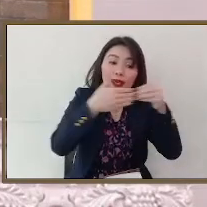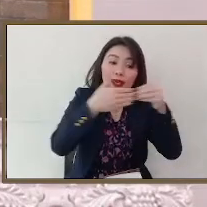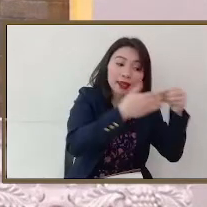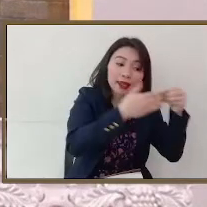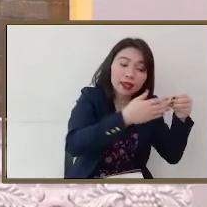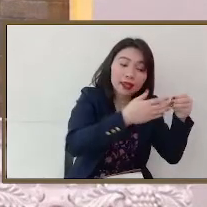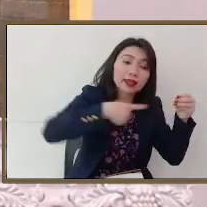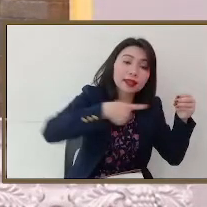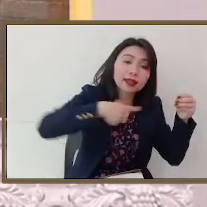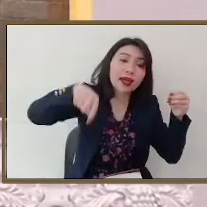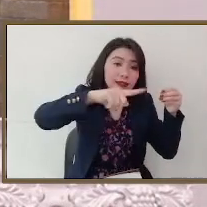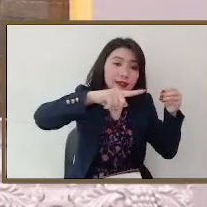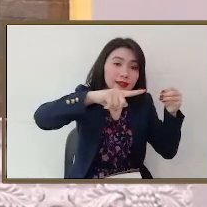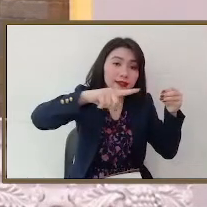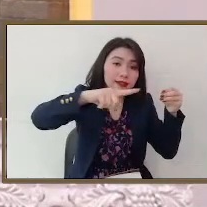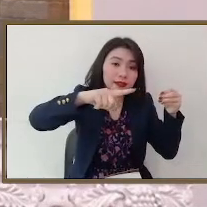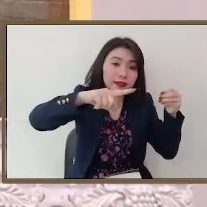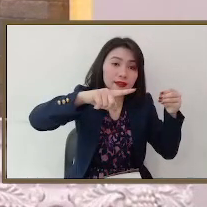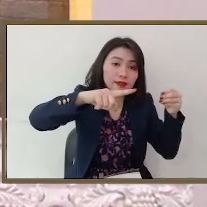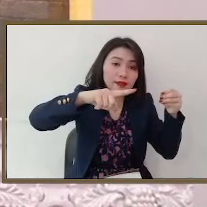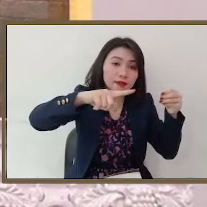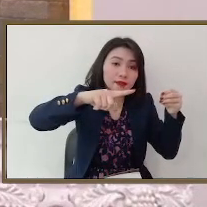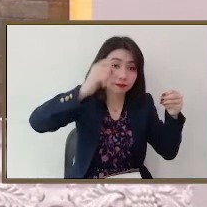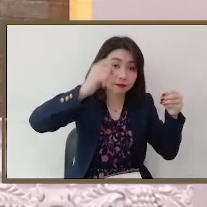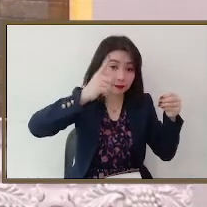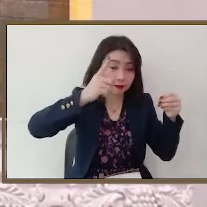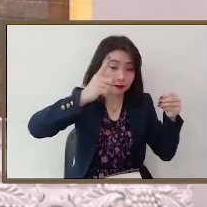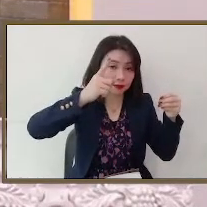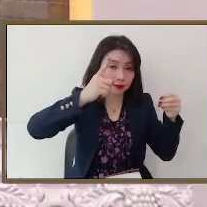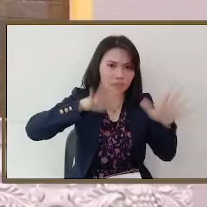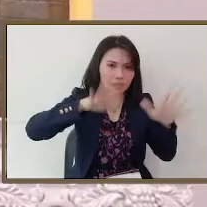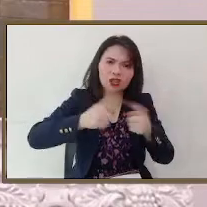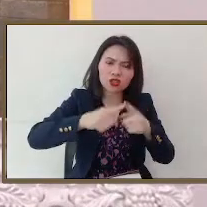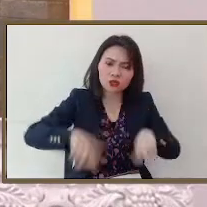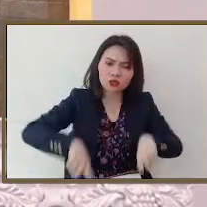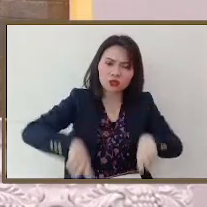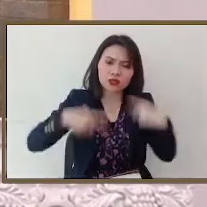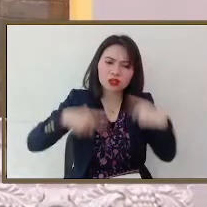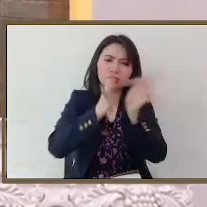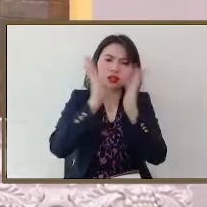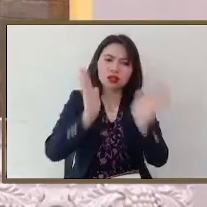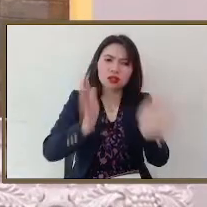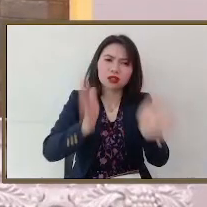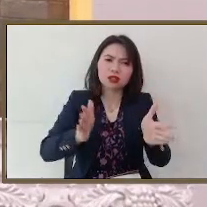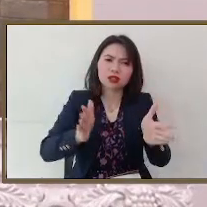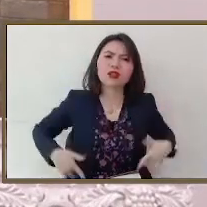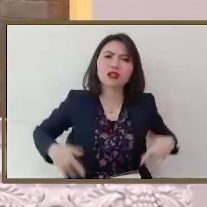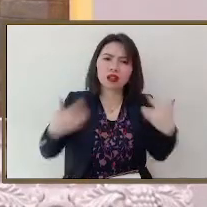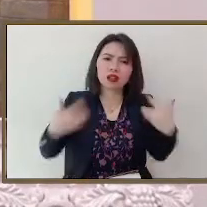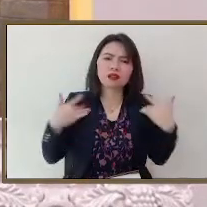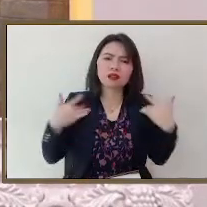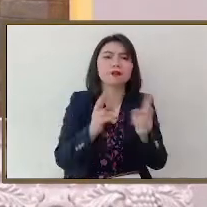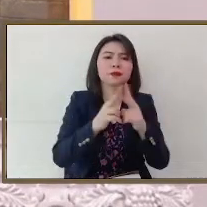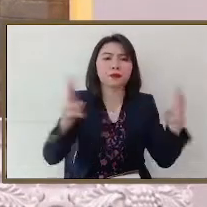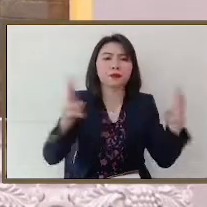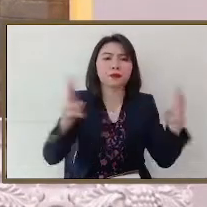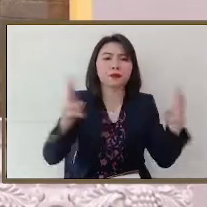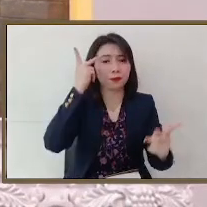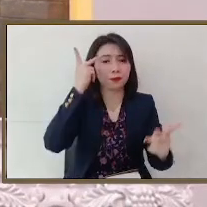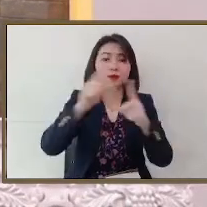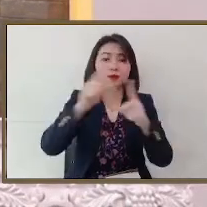Is to guide us, to lead us. How to live the Christian life. That's the very purpose of the Word of